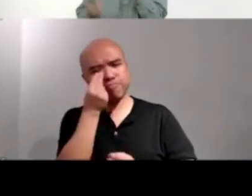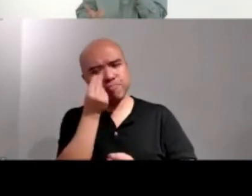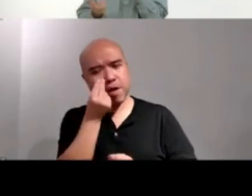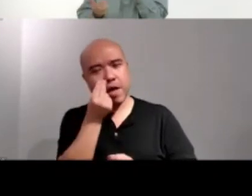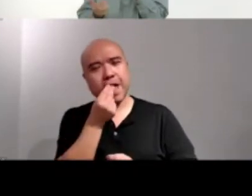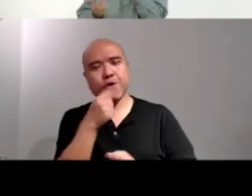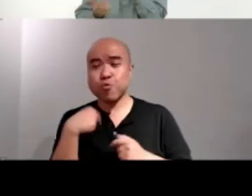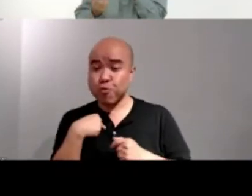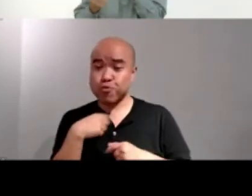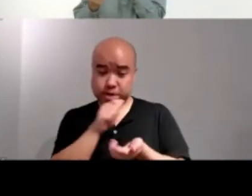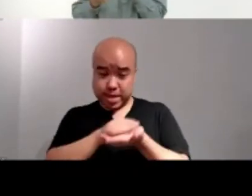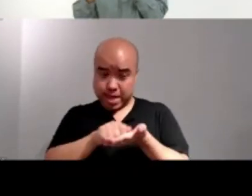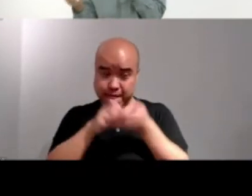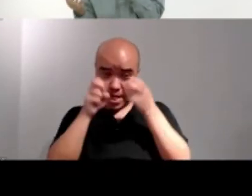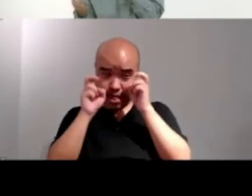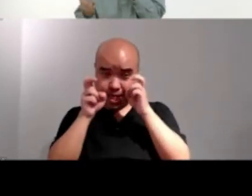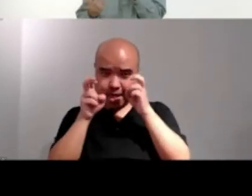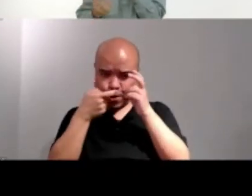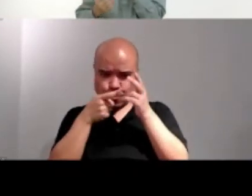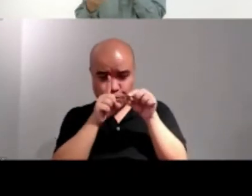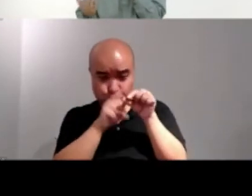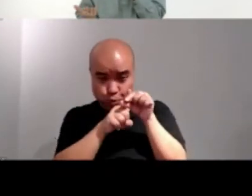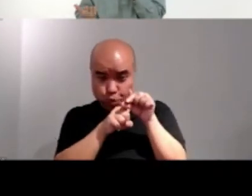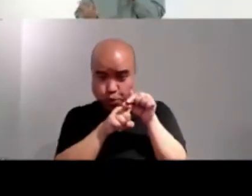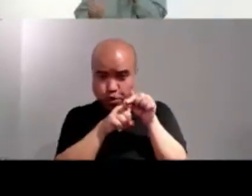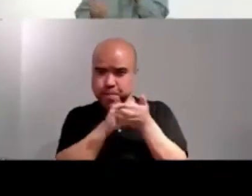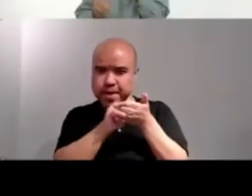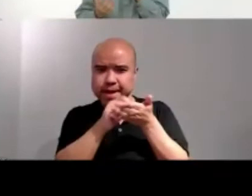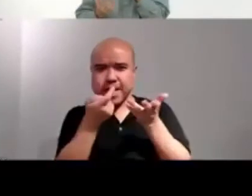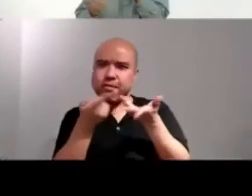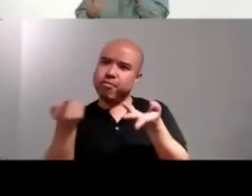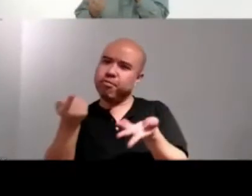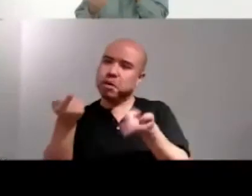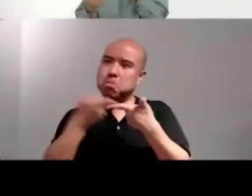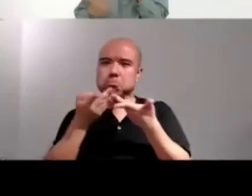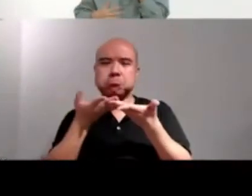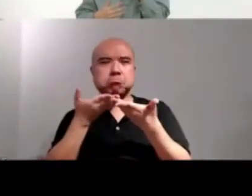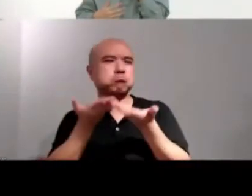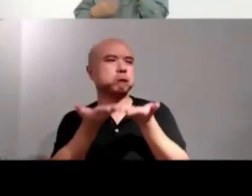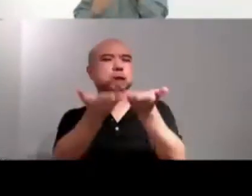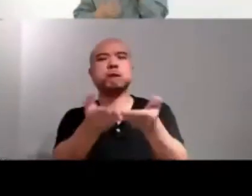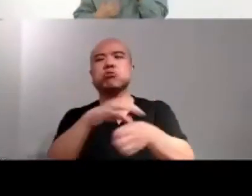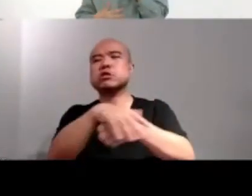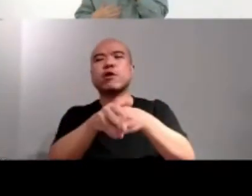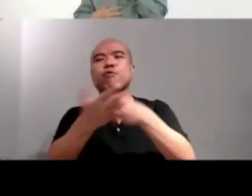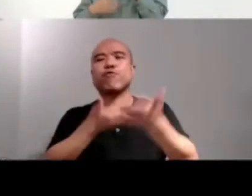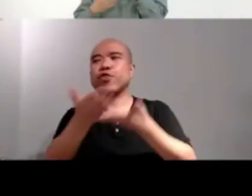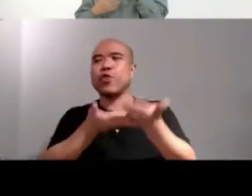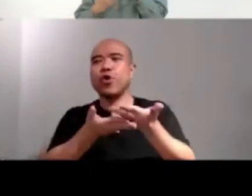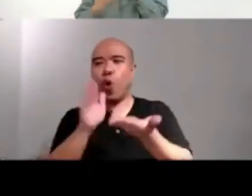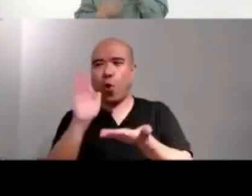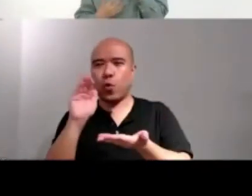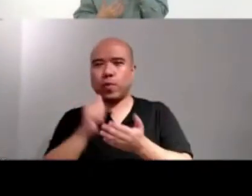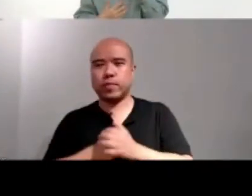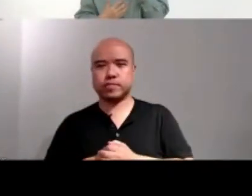句子不单只是一些中文，它是一个世界的语言。我哋同我哋嘅團隊就而家好落力咁樣將呢啲